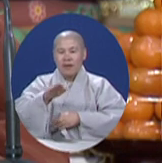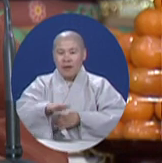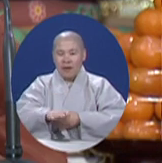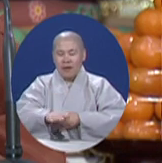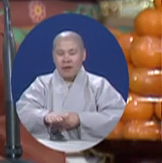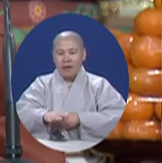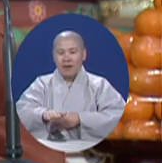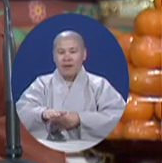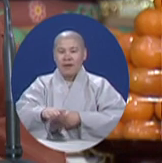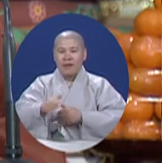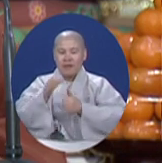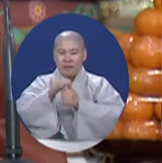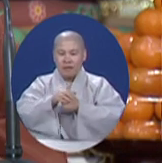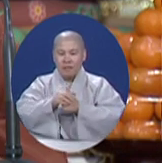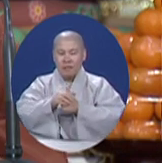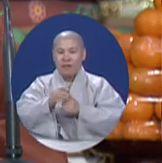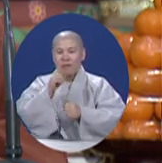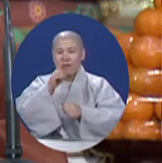하소임이라고 그러면